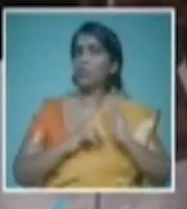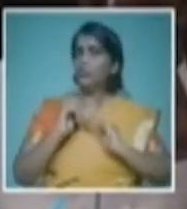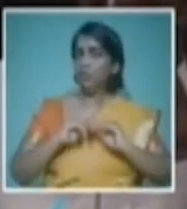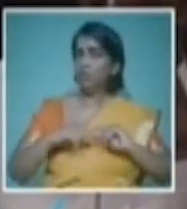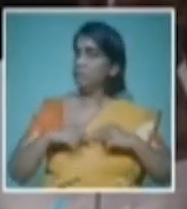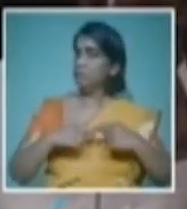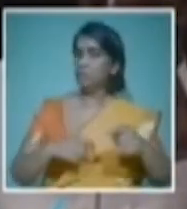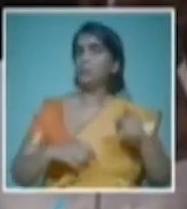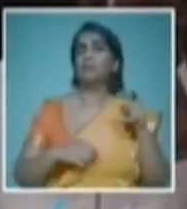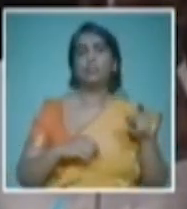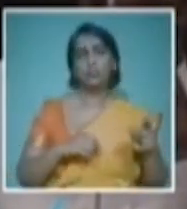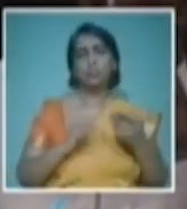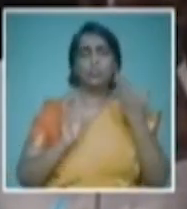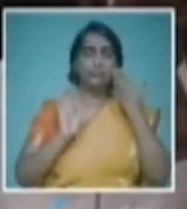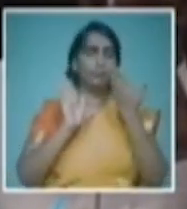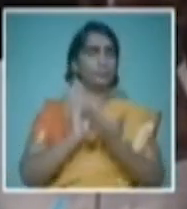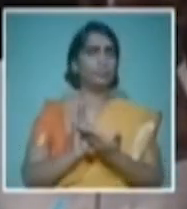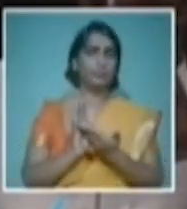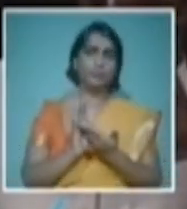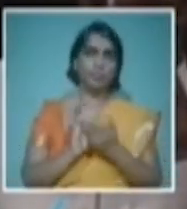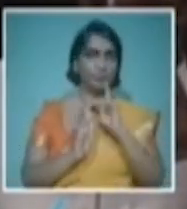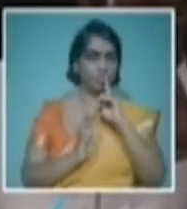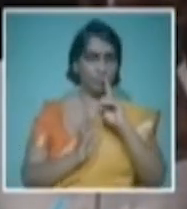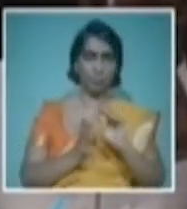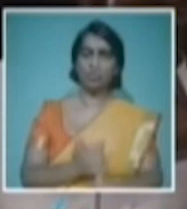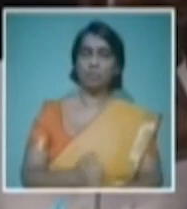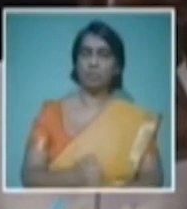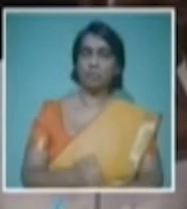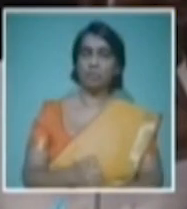තුල ඉදිරිපත් කරන්නයි කියන කාරණය යොමු කරන්නේ.